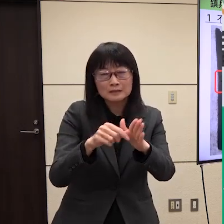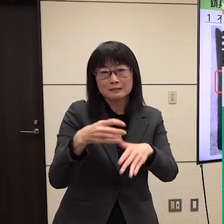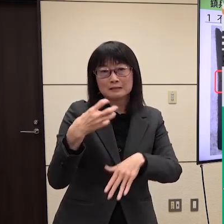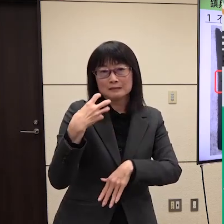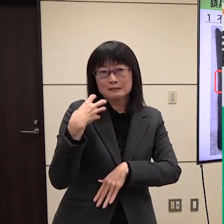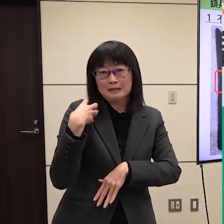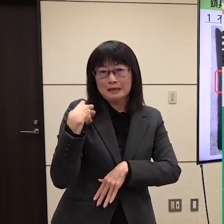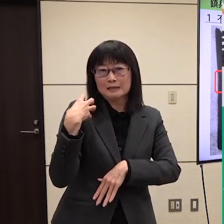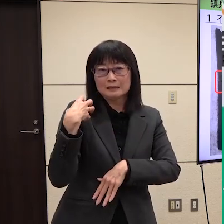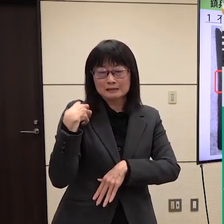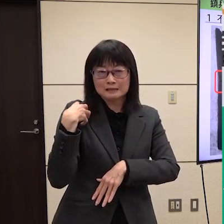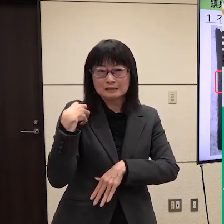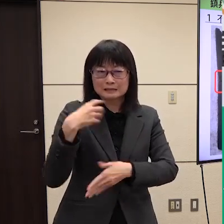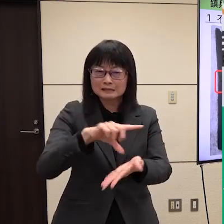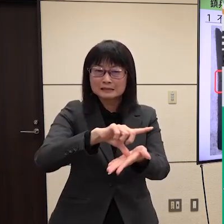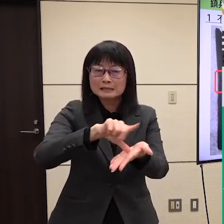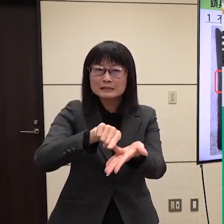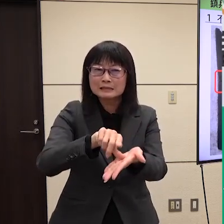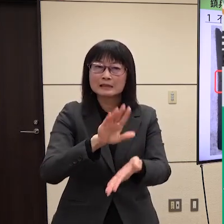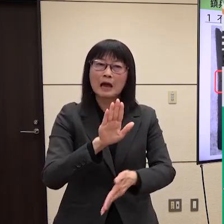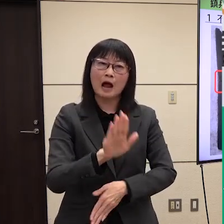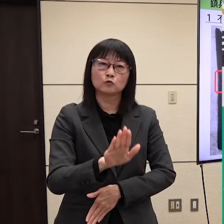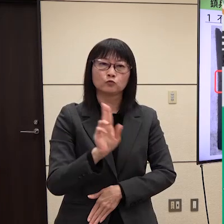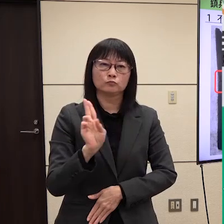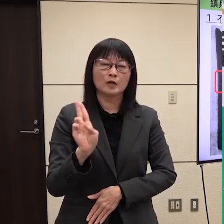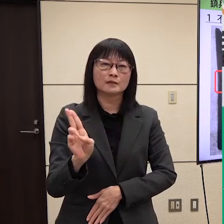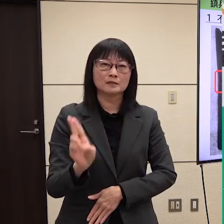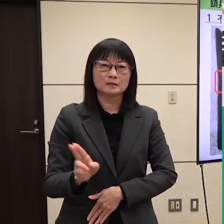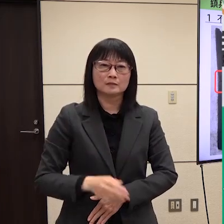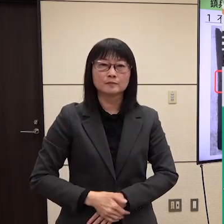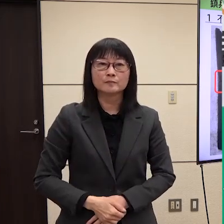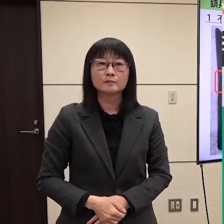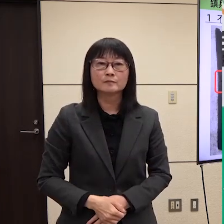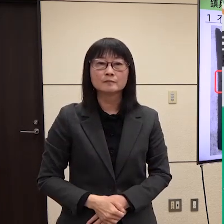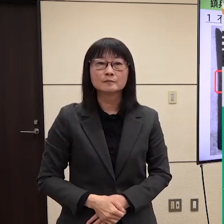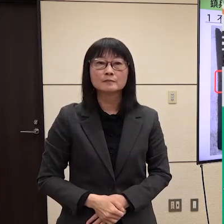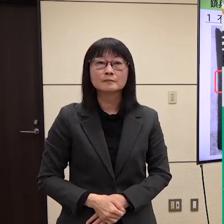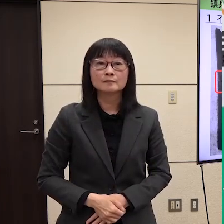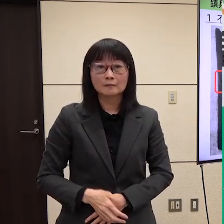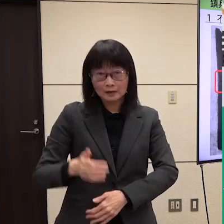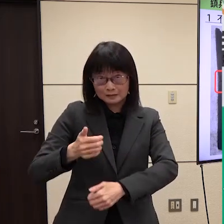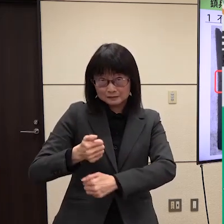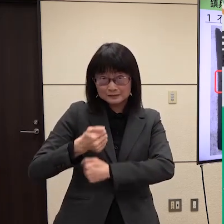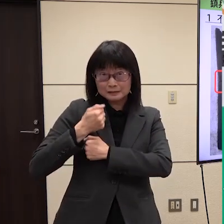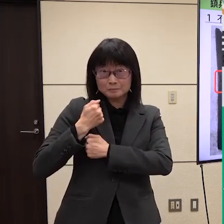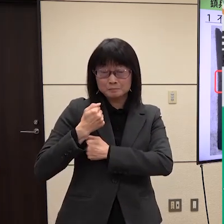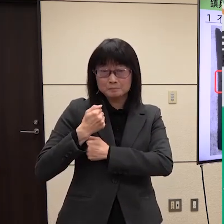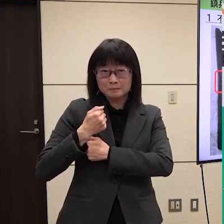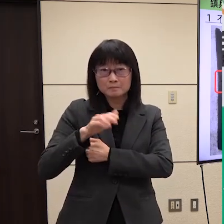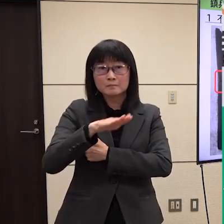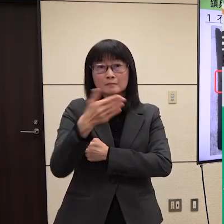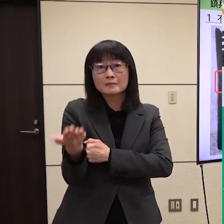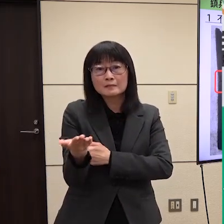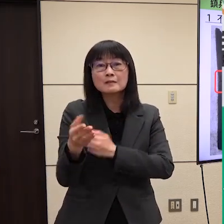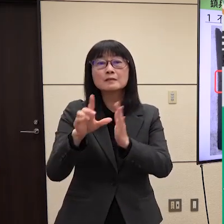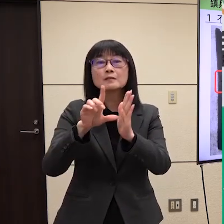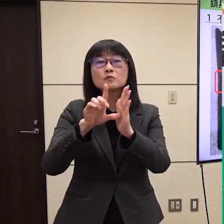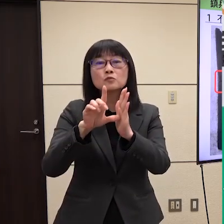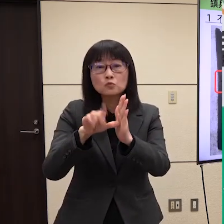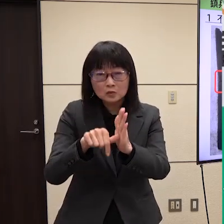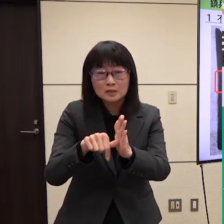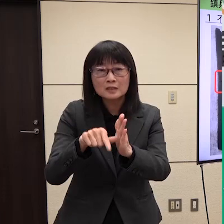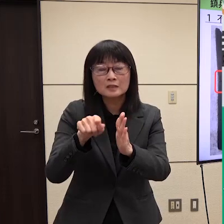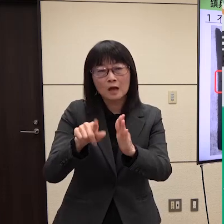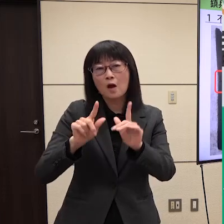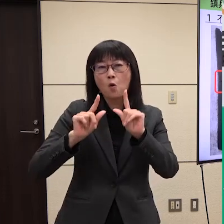が読み取れるわけでありまして、まあ、その点では、陳平にもこのような責務があるだろう